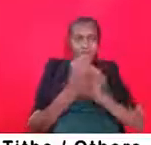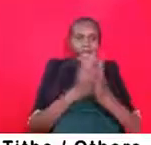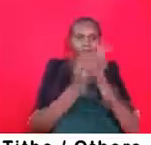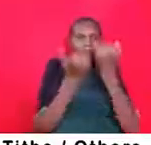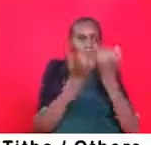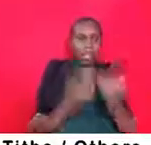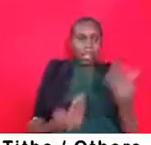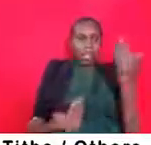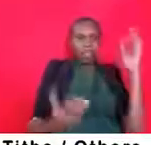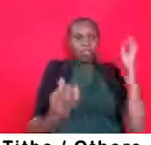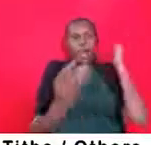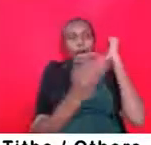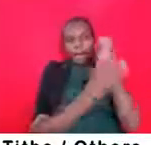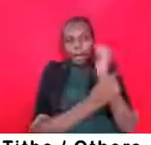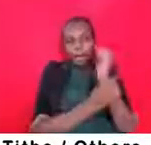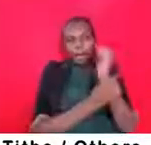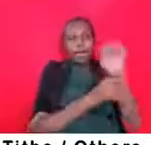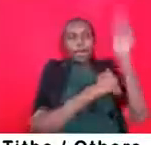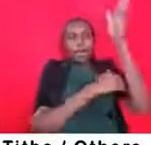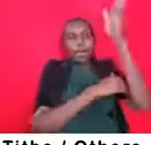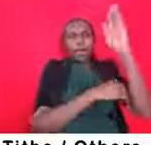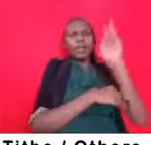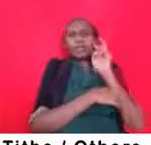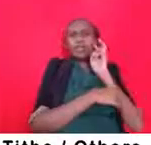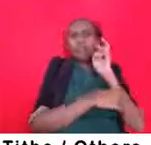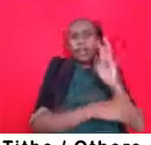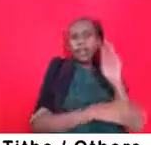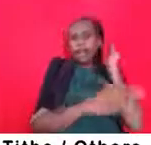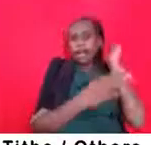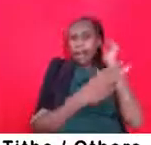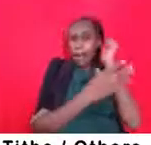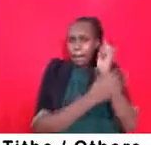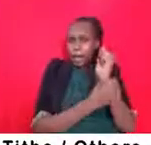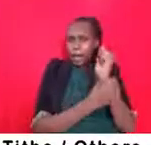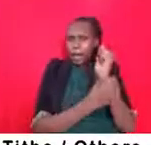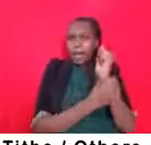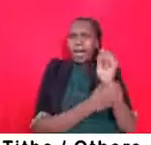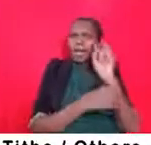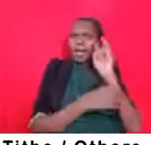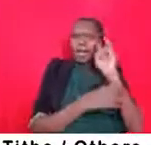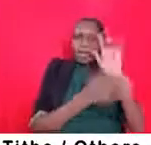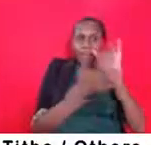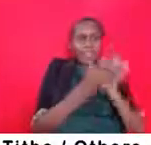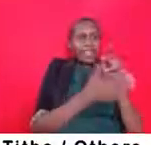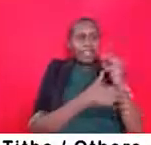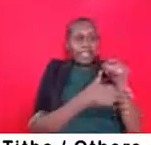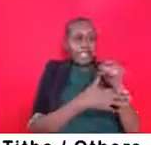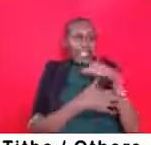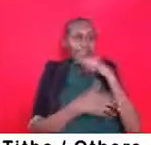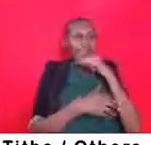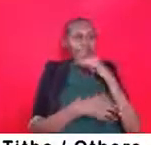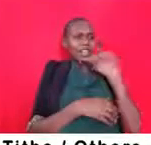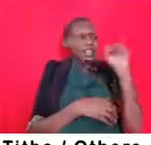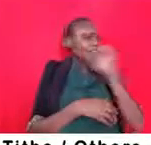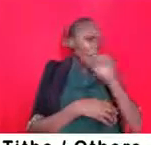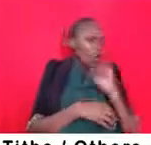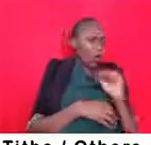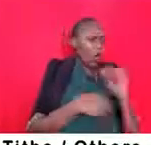Abraham. Mungu alimwangalia Abraham akaona ya kwamba huyu ni mzee wa